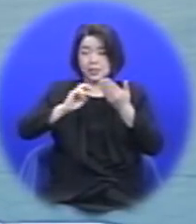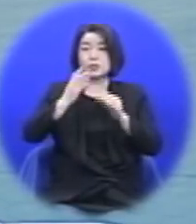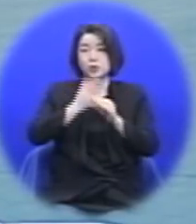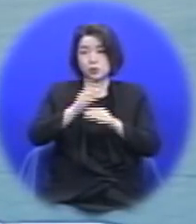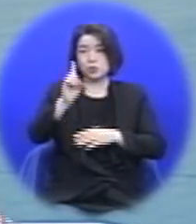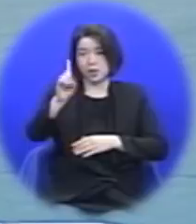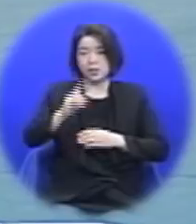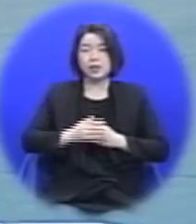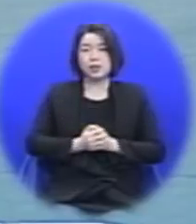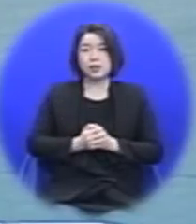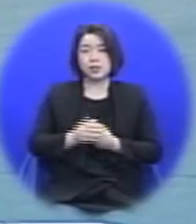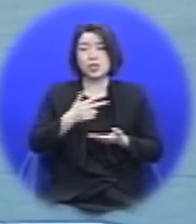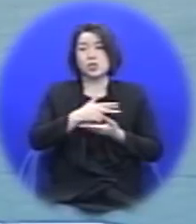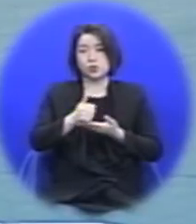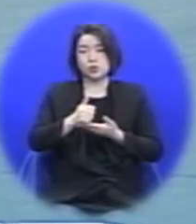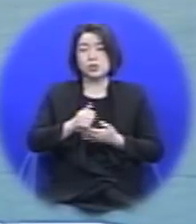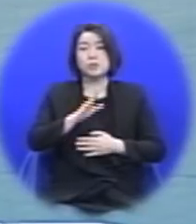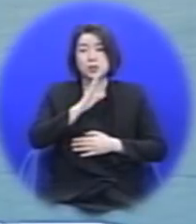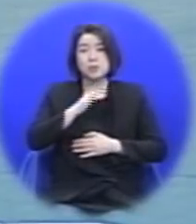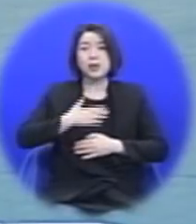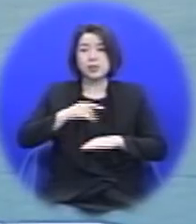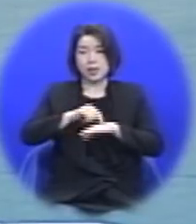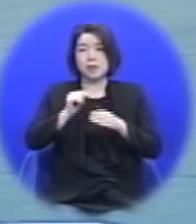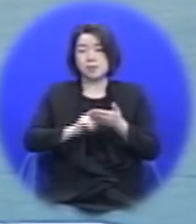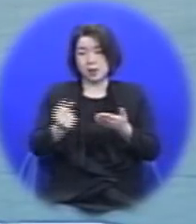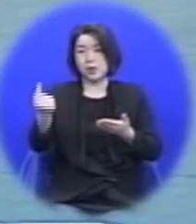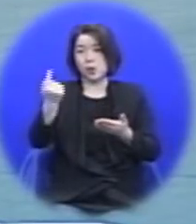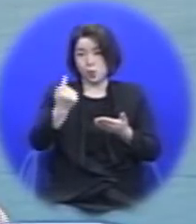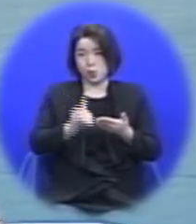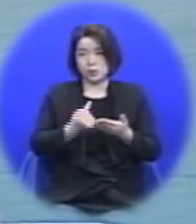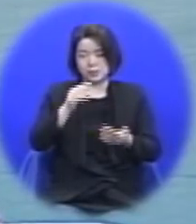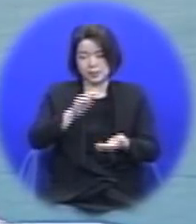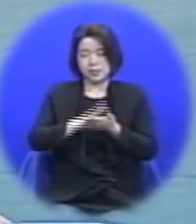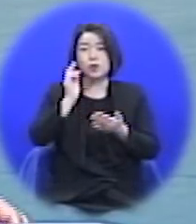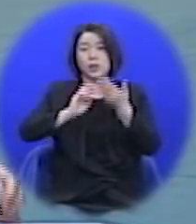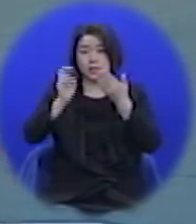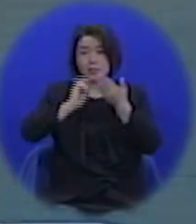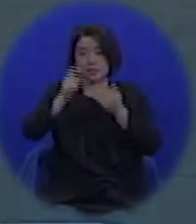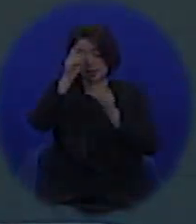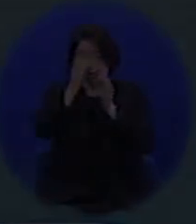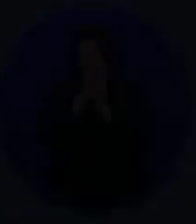하나입니다. 주님, 정말 내 마음이 오셨음을 우리 뜨겁게 찬양하고 기도하겠습니다.